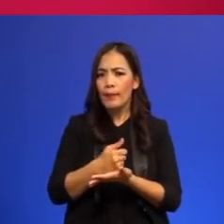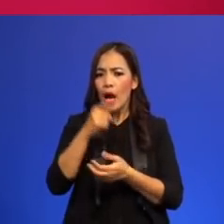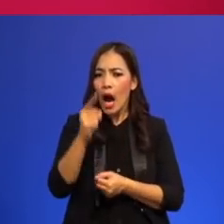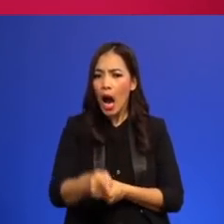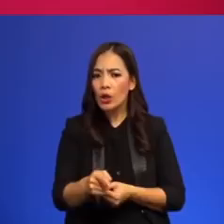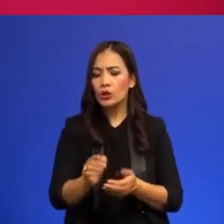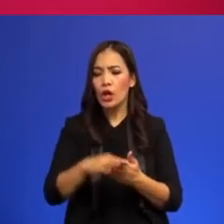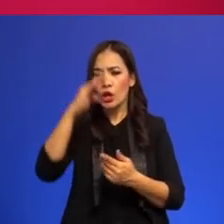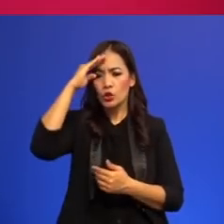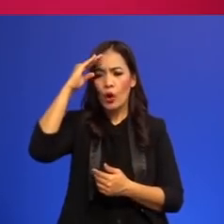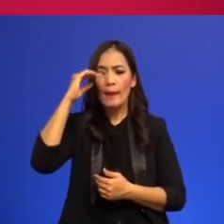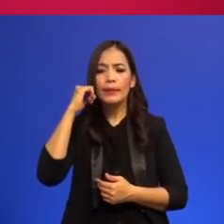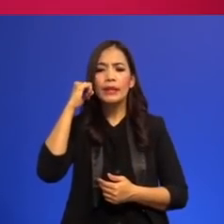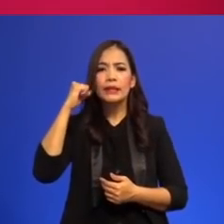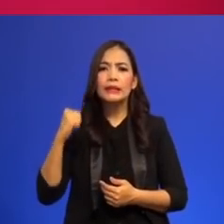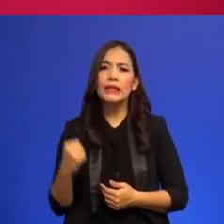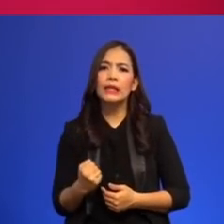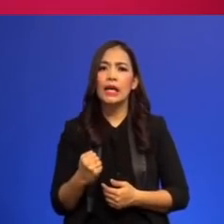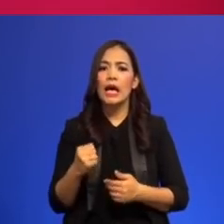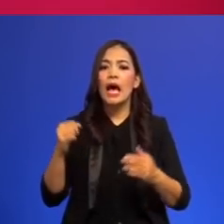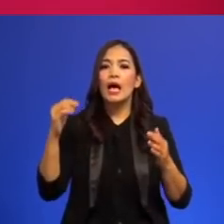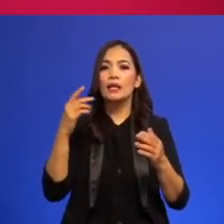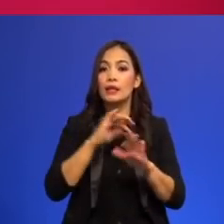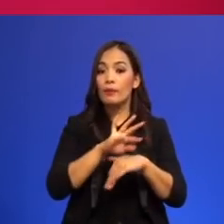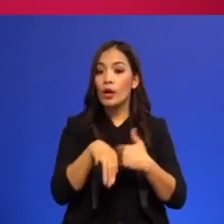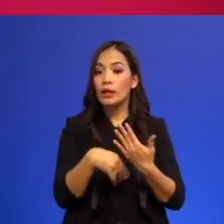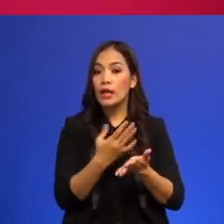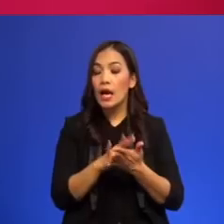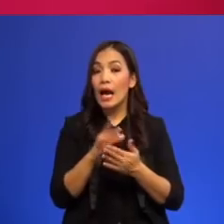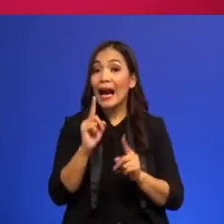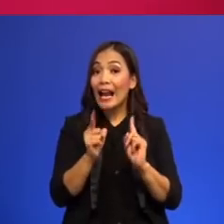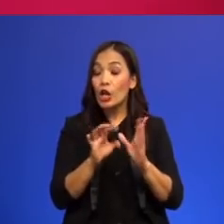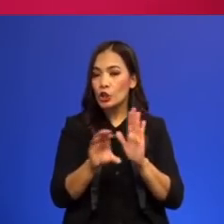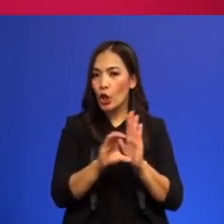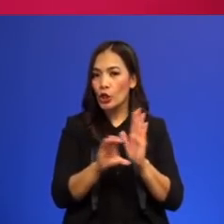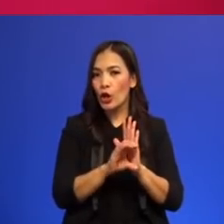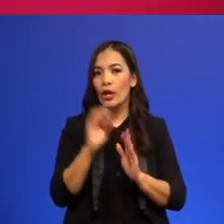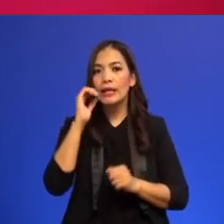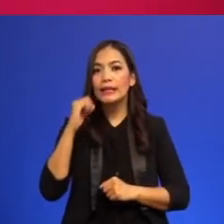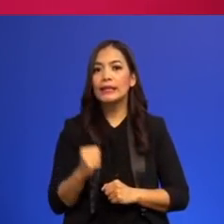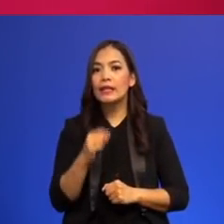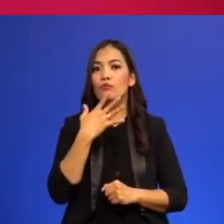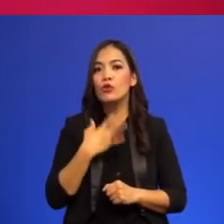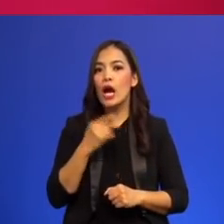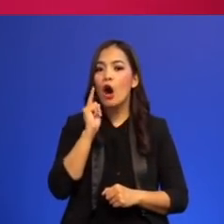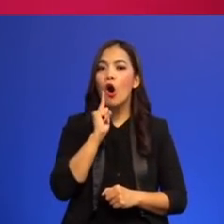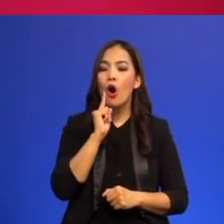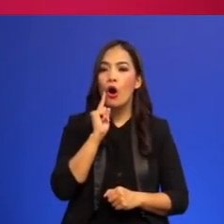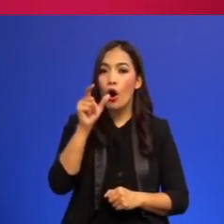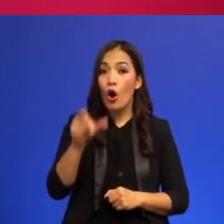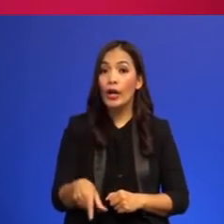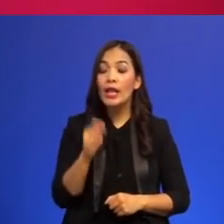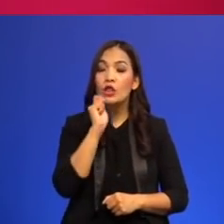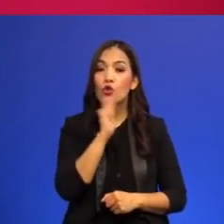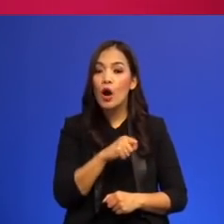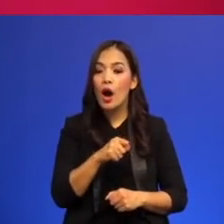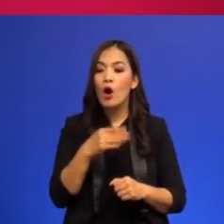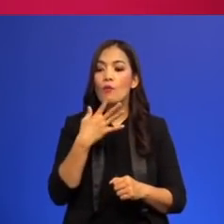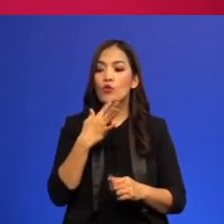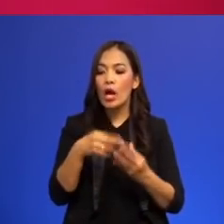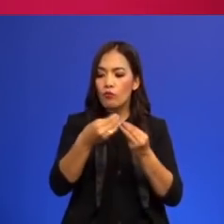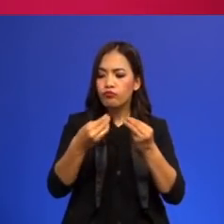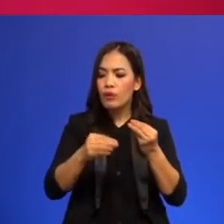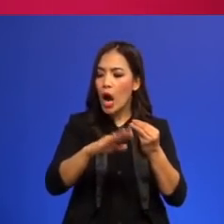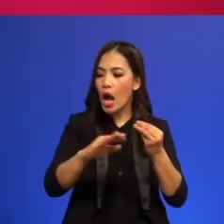si suami, tanggung jawab istri. Tapi kalau istrinya yang punya orang tua, lalu orang tuanya punya anak, punya